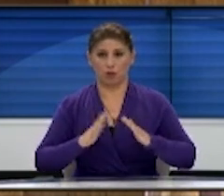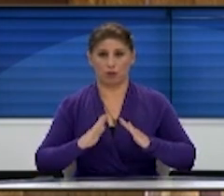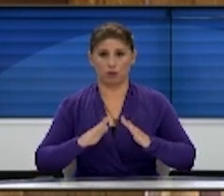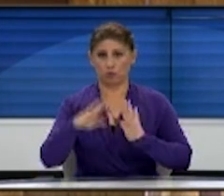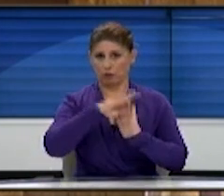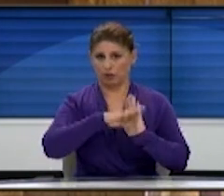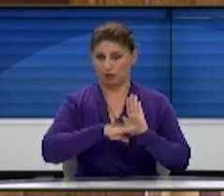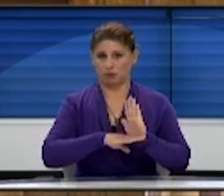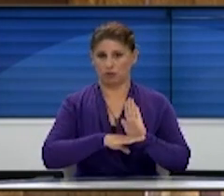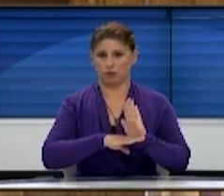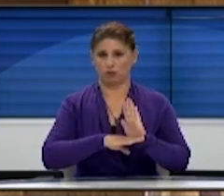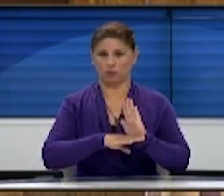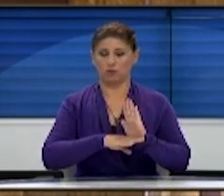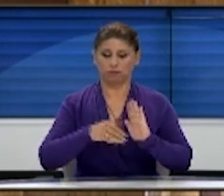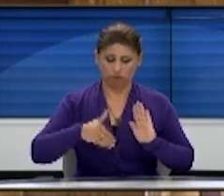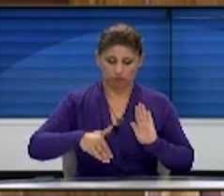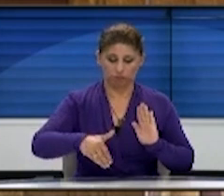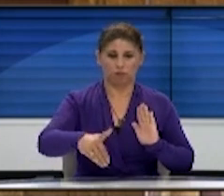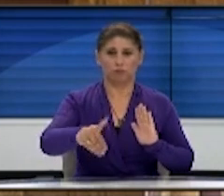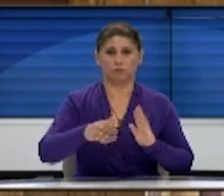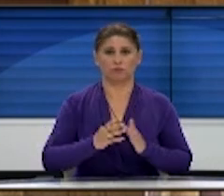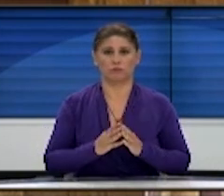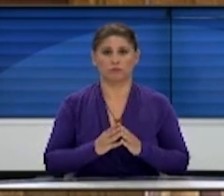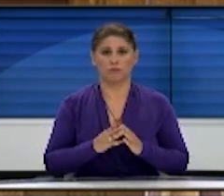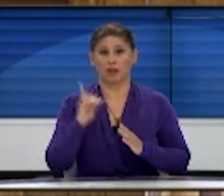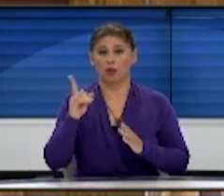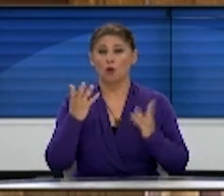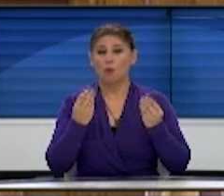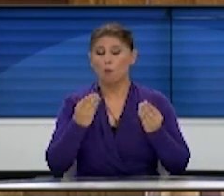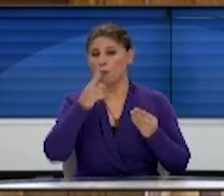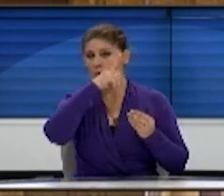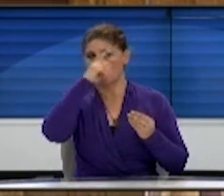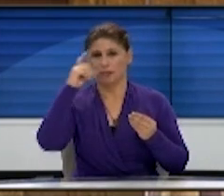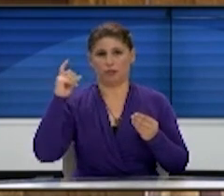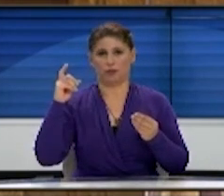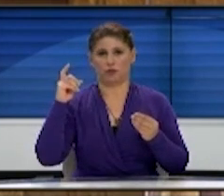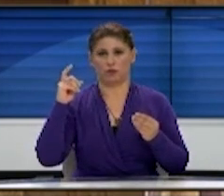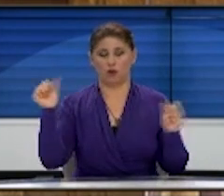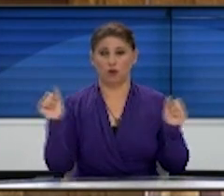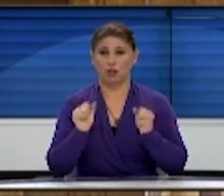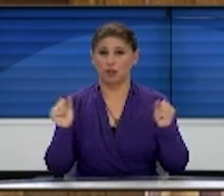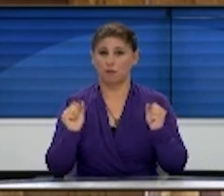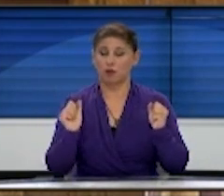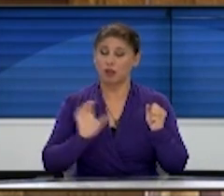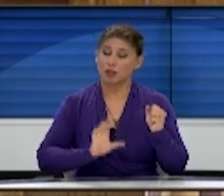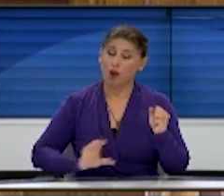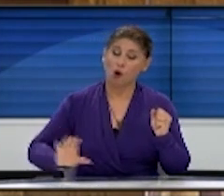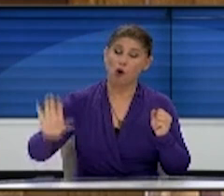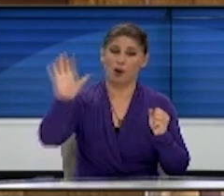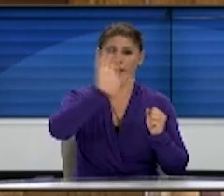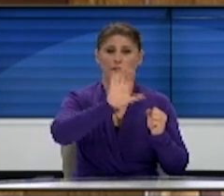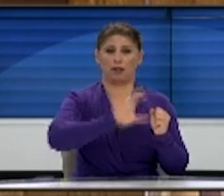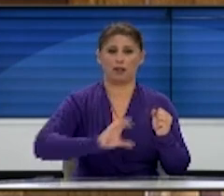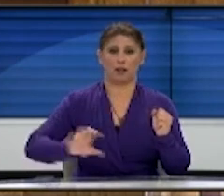του συστήματος εν ώψη μάλιστα ενός πολύ δύσκολου χειμώνα για όλες τις χώρες της